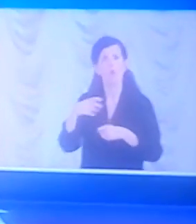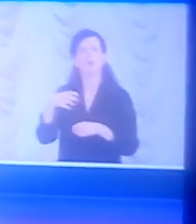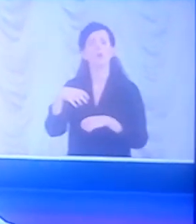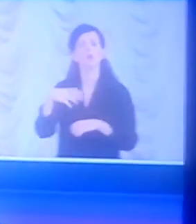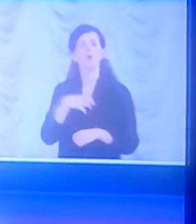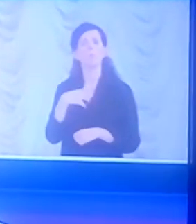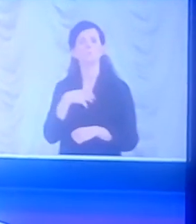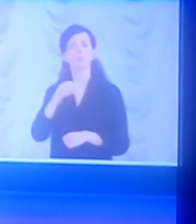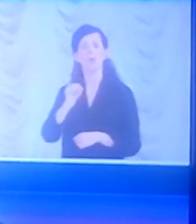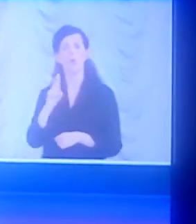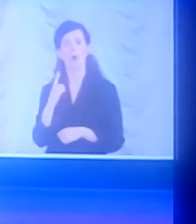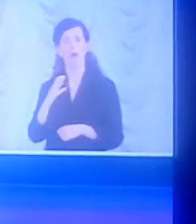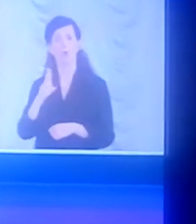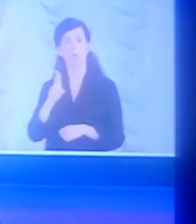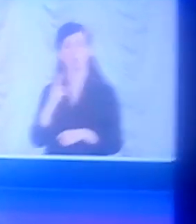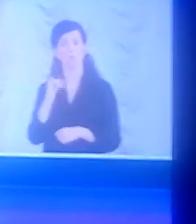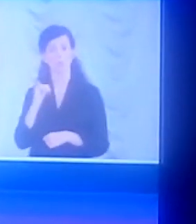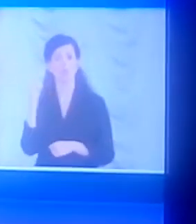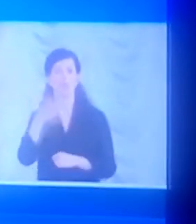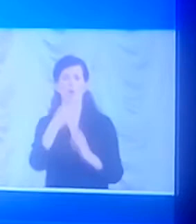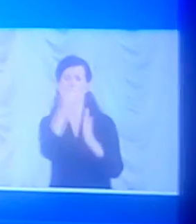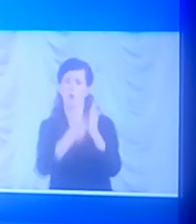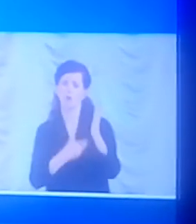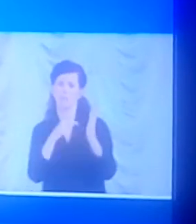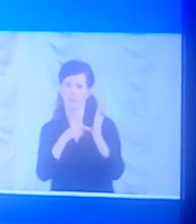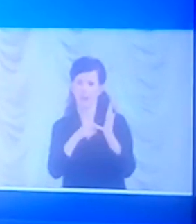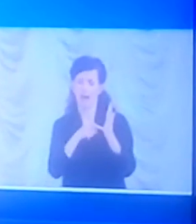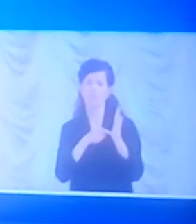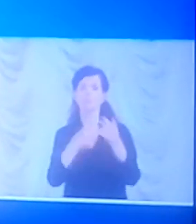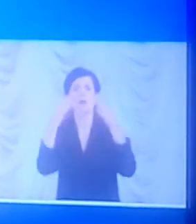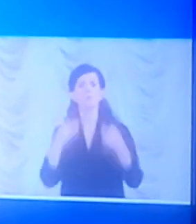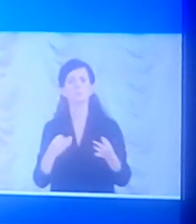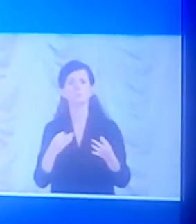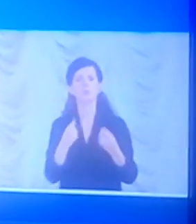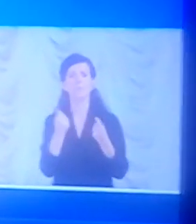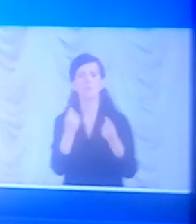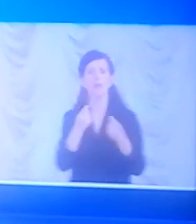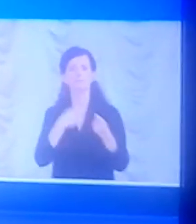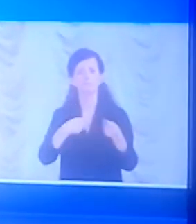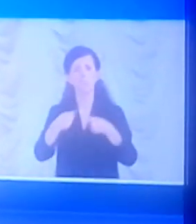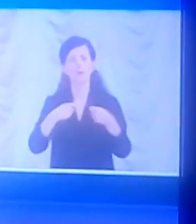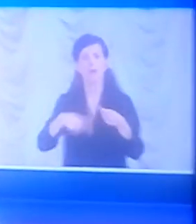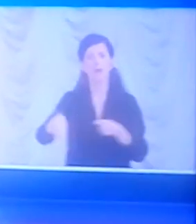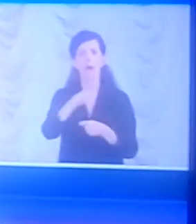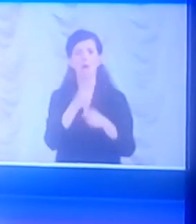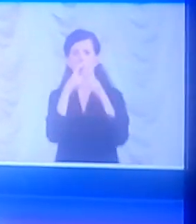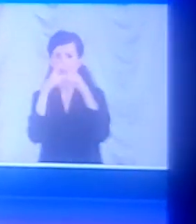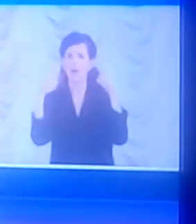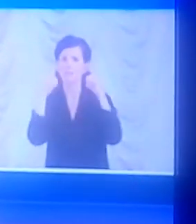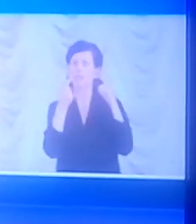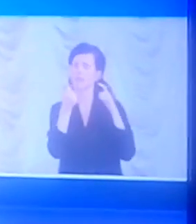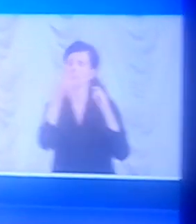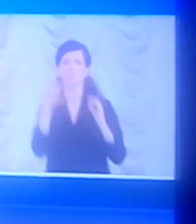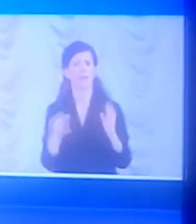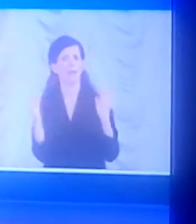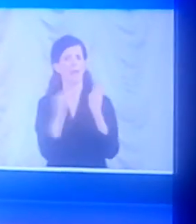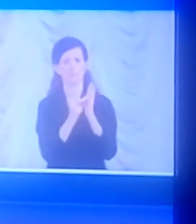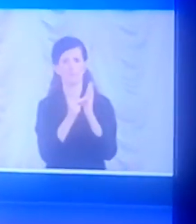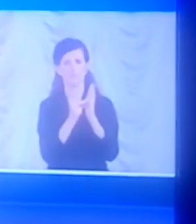con ordinanza interviene a calmierare e fissare i prezzi di mercato delle mascherine. Noi non vogliamo che ci